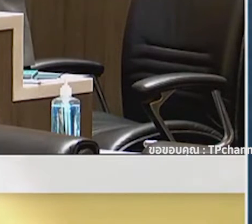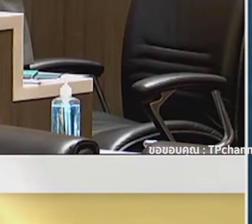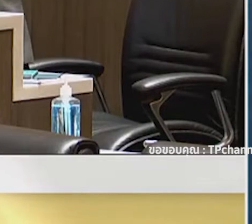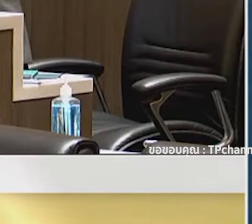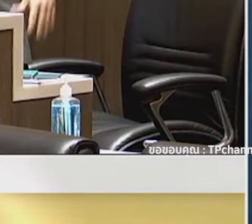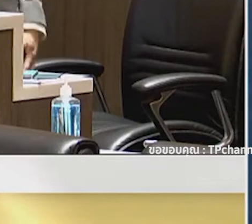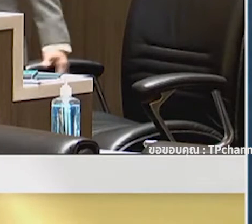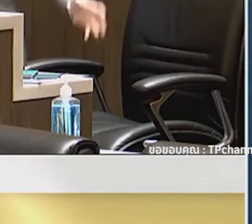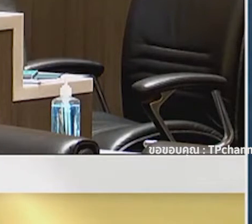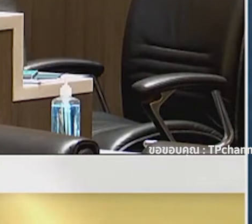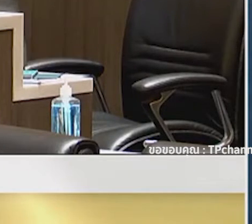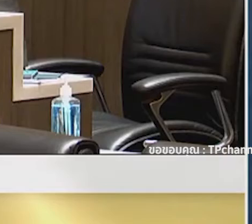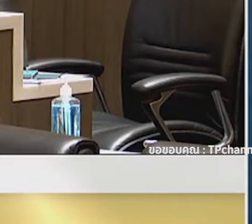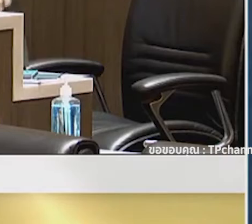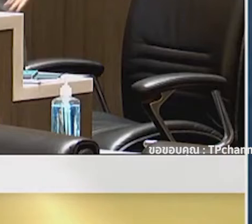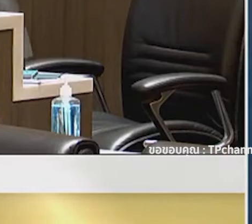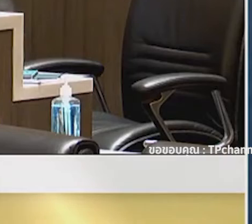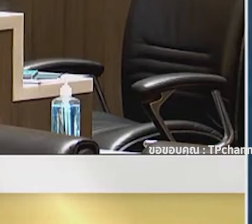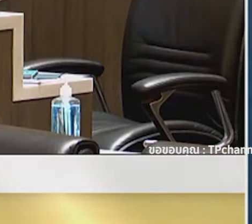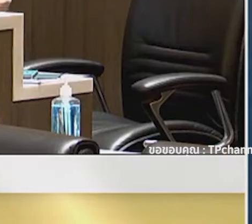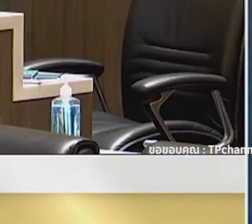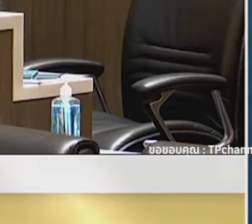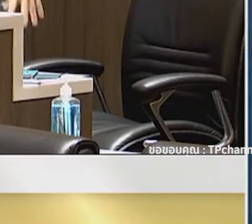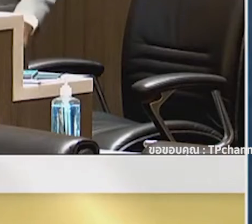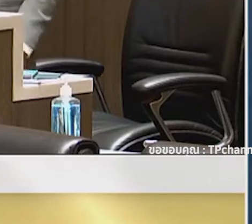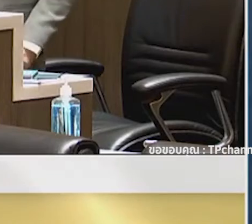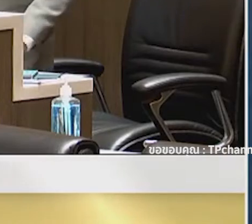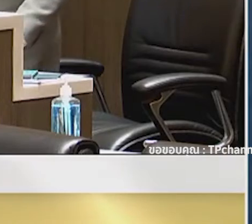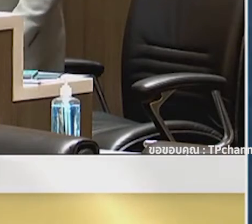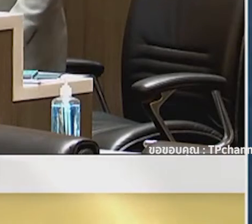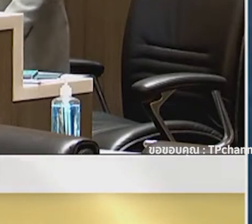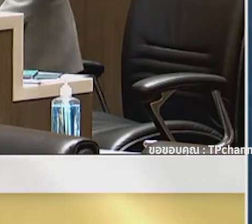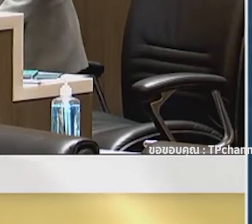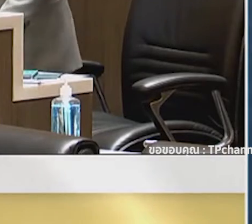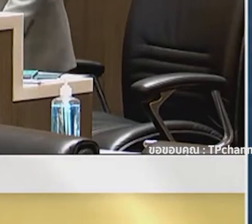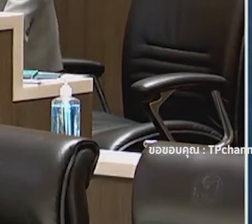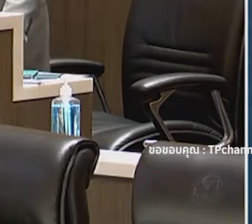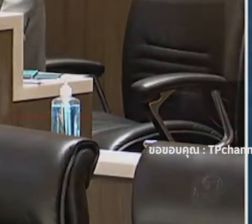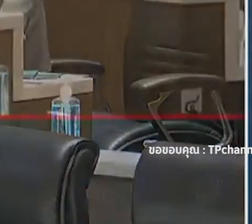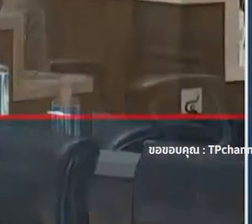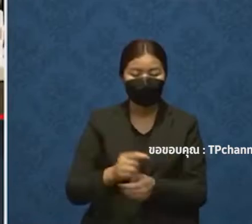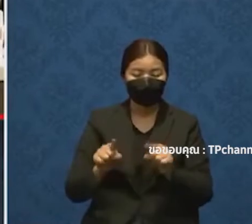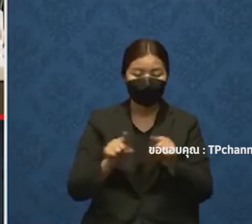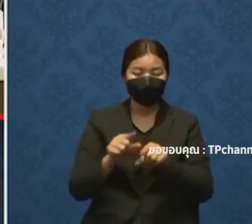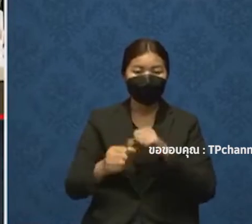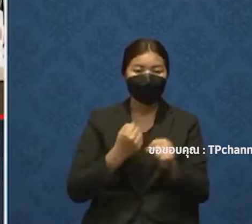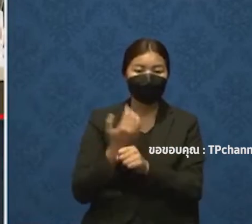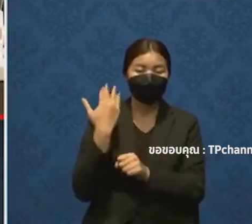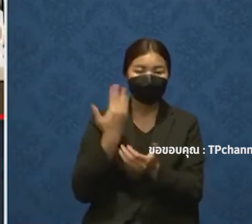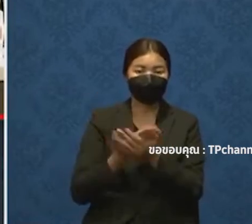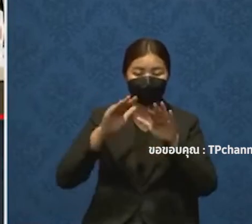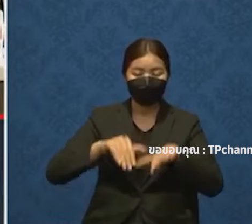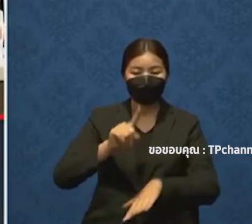ไปดูว่ามีกฎหมายอะไรเกี่ยวข้องที่จะต้องขอมาใช้เงินที่เขาปรับลดไว้ปีที่แล้วเนี่ยปรับลดไว้ 16,000 ล้าน